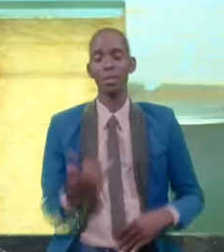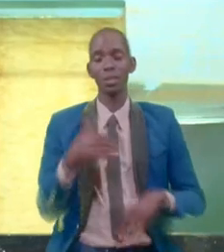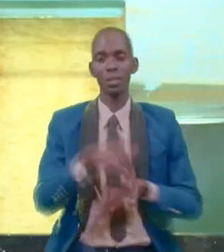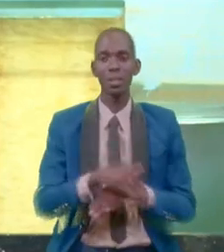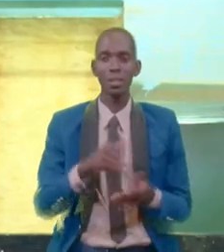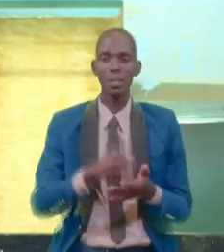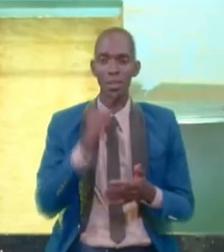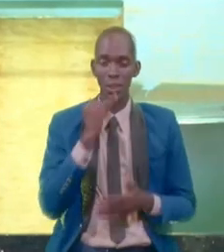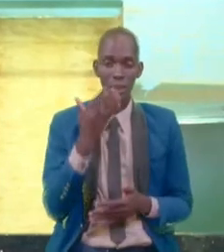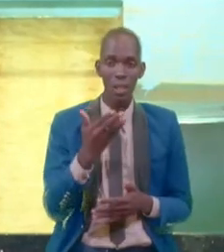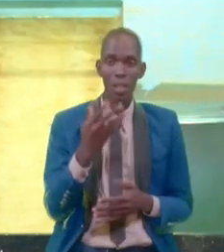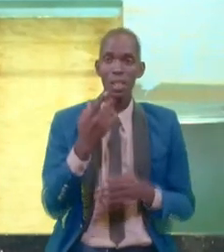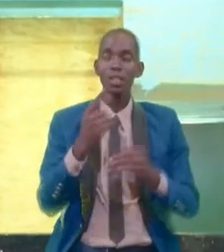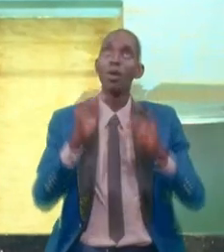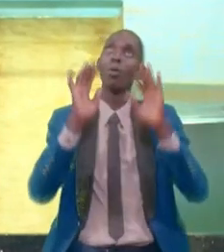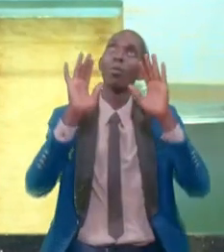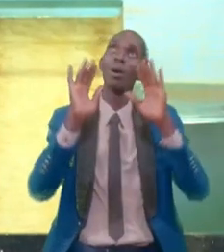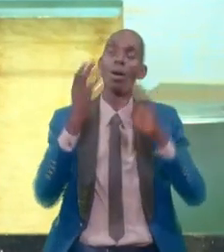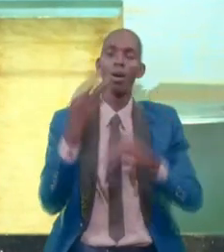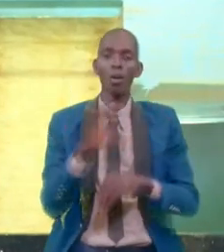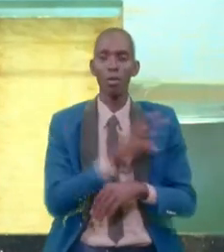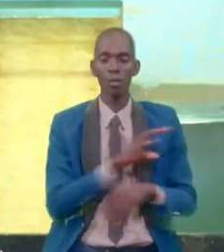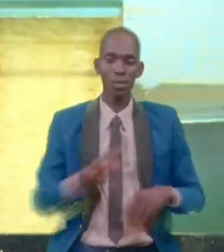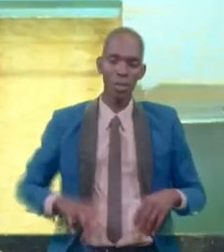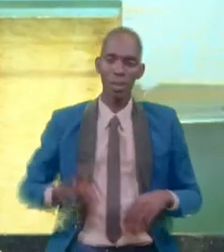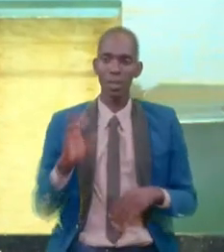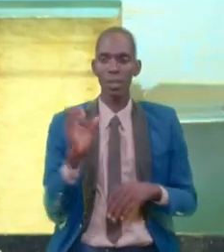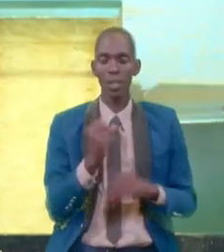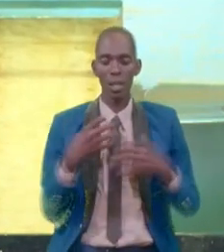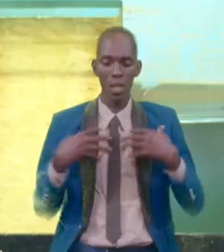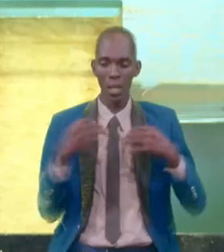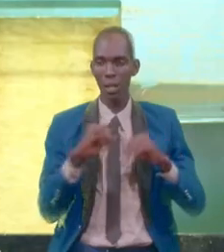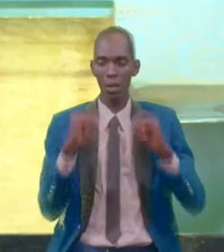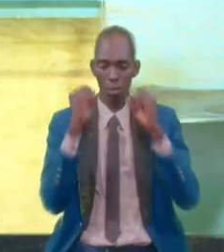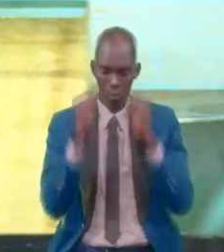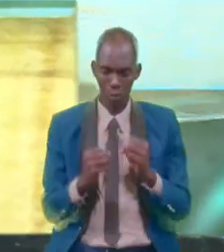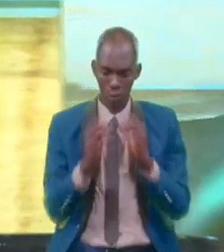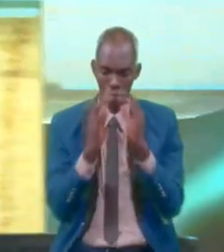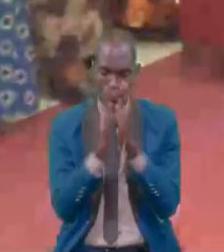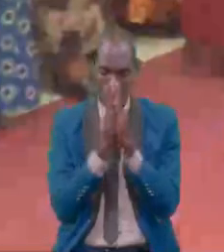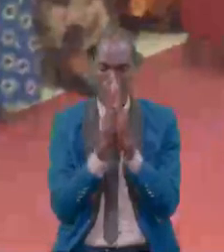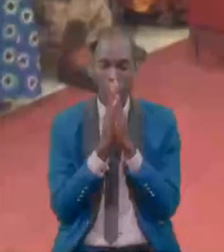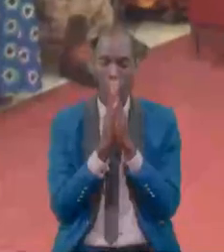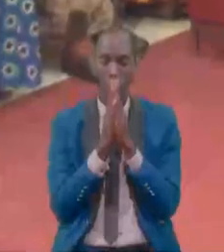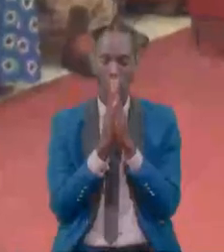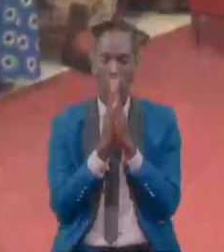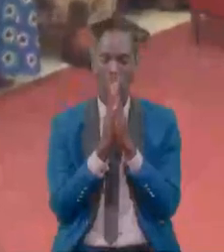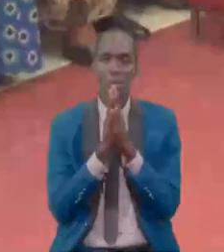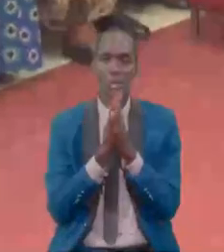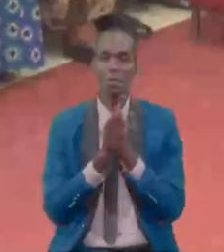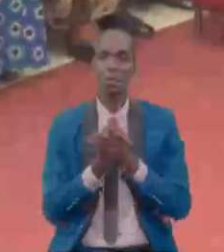soir, c'est là ce soir. Les merveilles de la puissance de guérison de Christ. Ouvrez la bouche et priez le